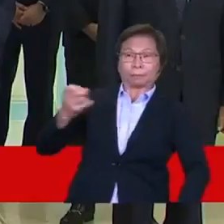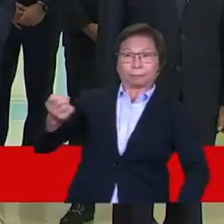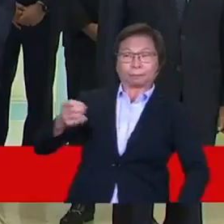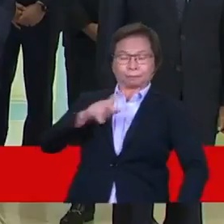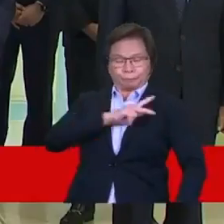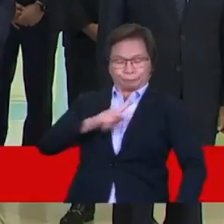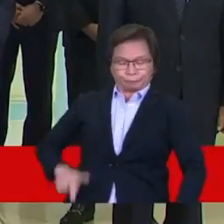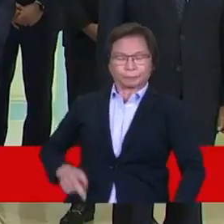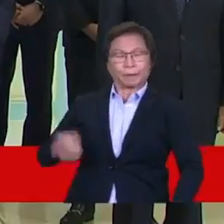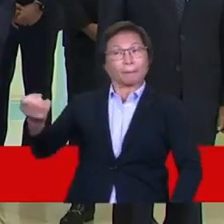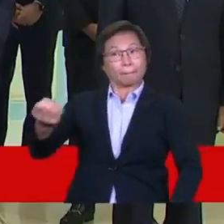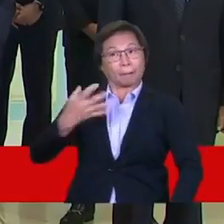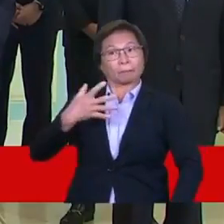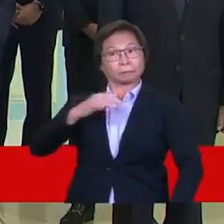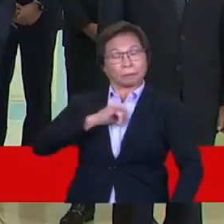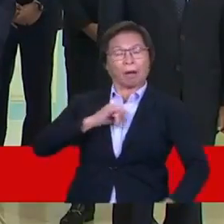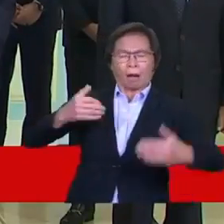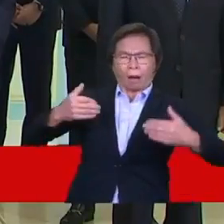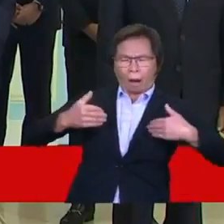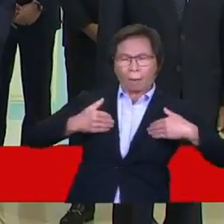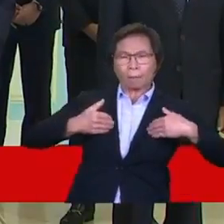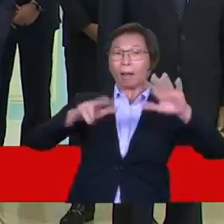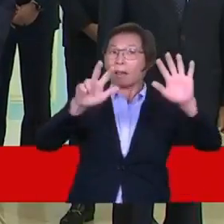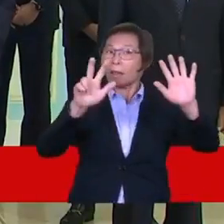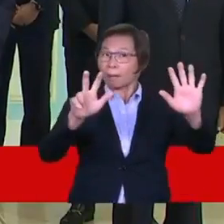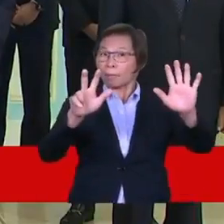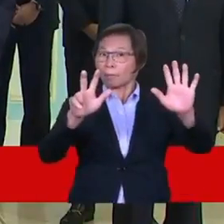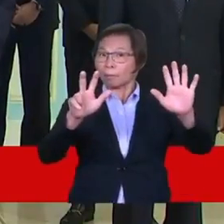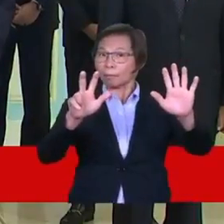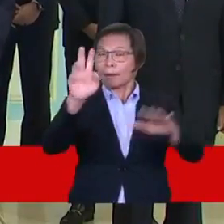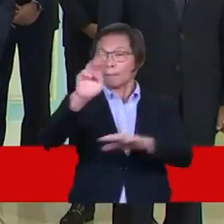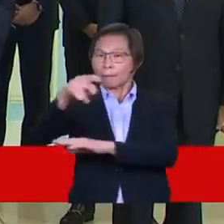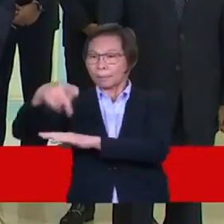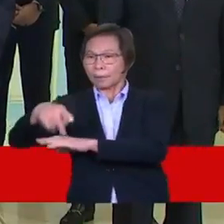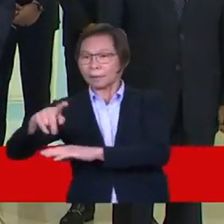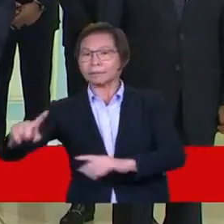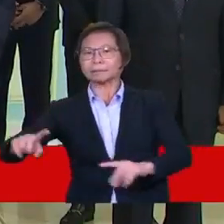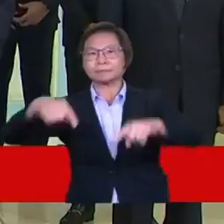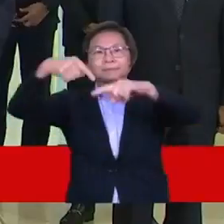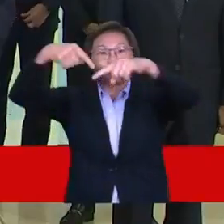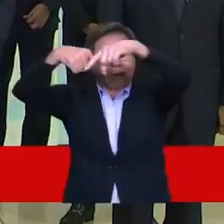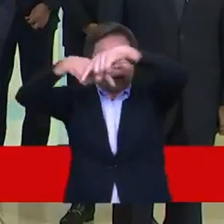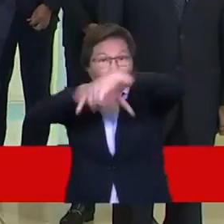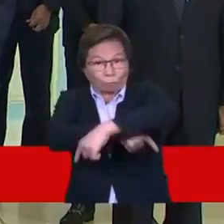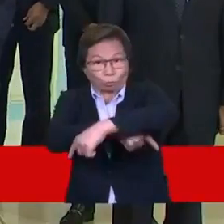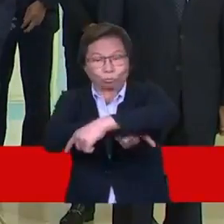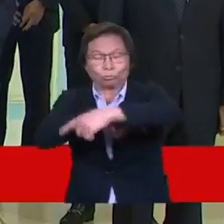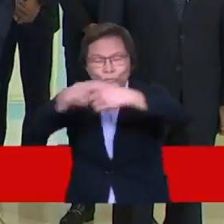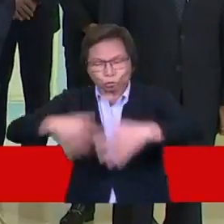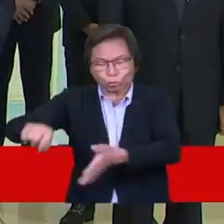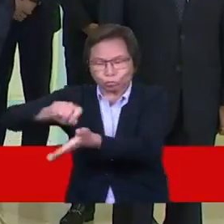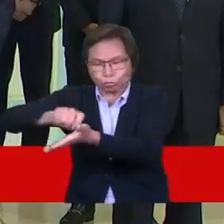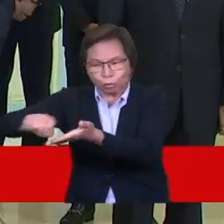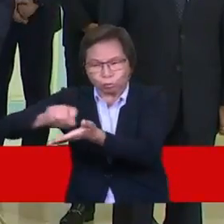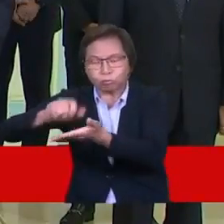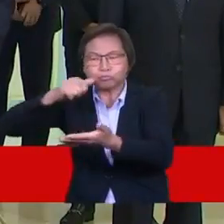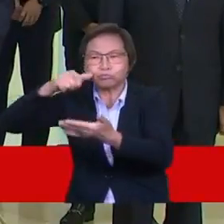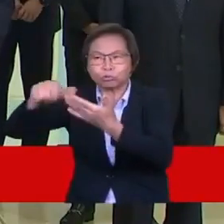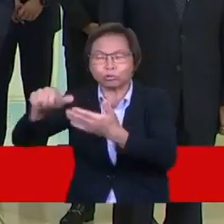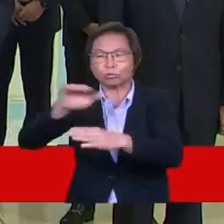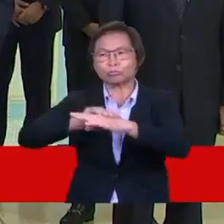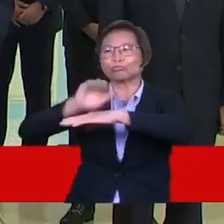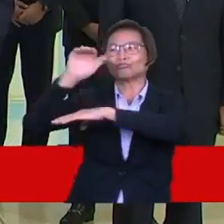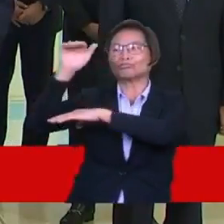saya terdapat delapan orang ahli parlimen 60 telah menulis surat kepada